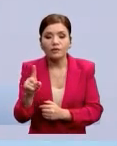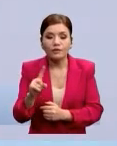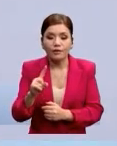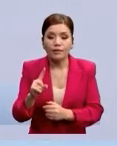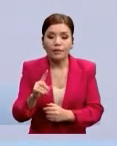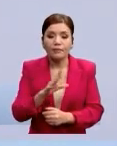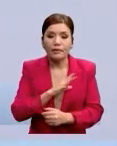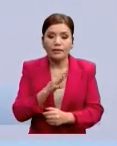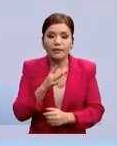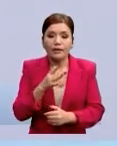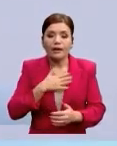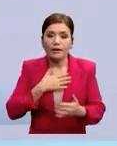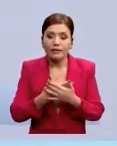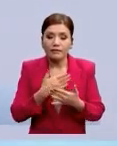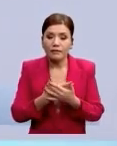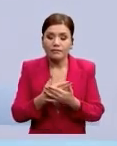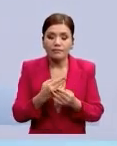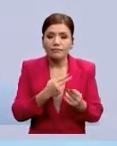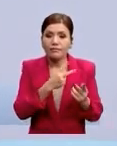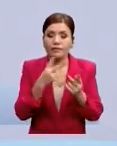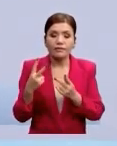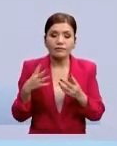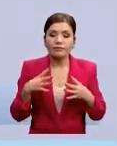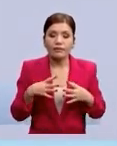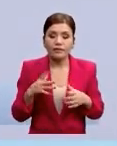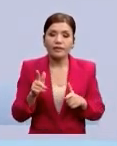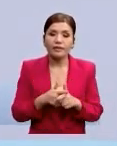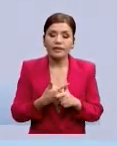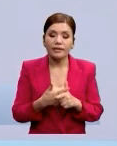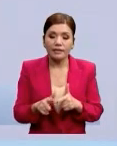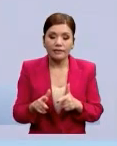мы были в ритме активности, бодрствования, или